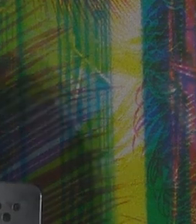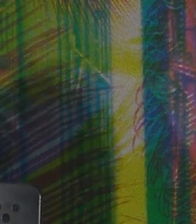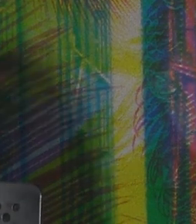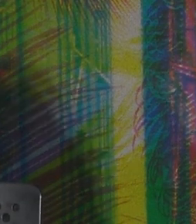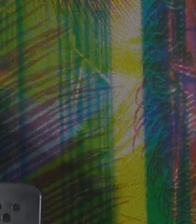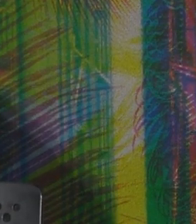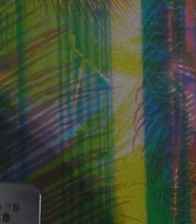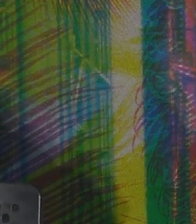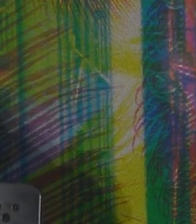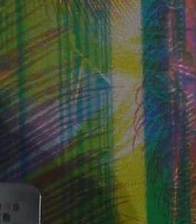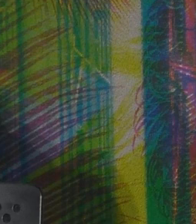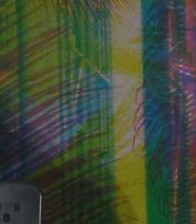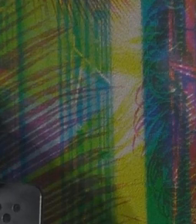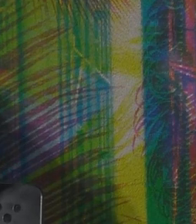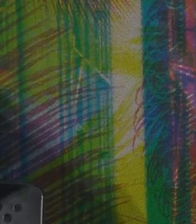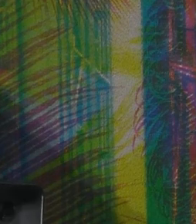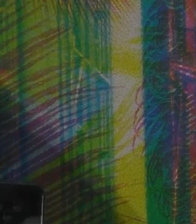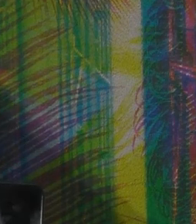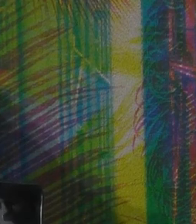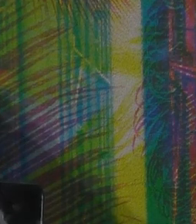On entre comme on peut dans les livres.